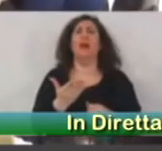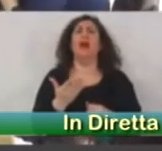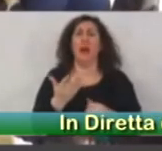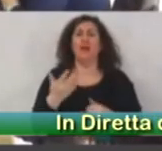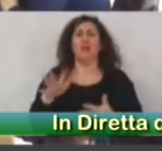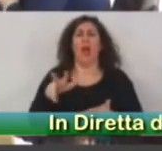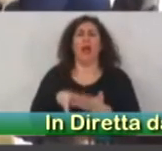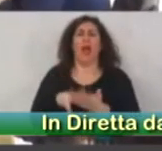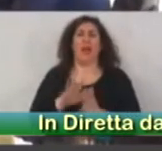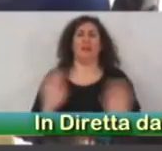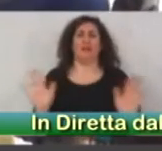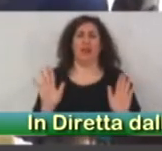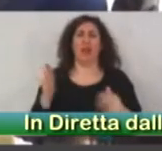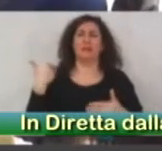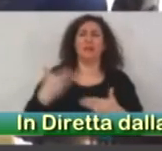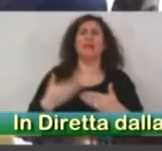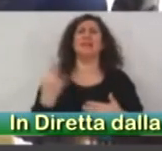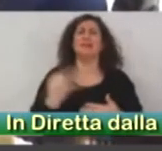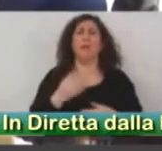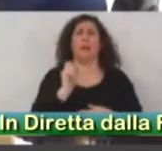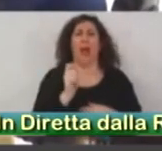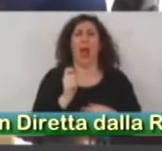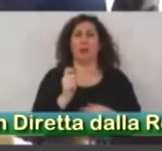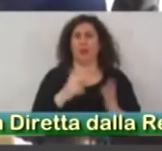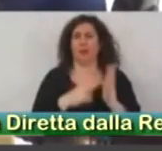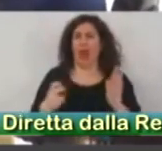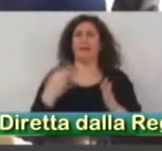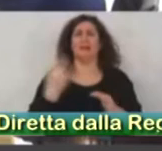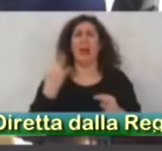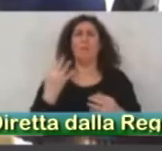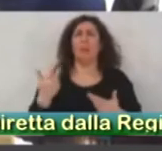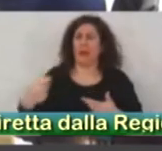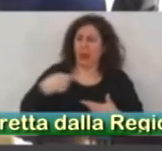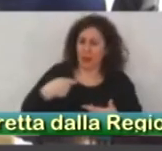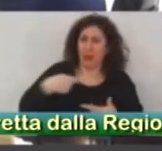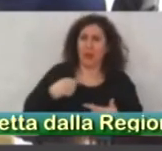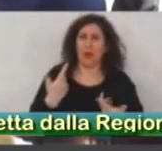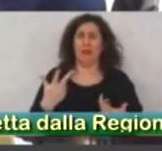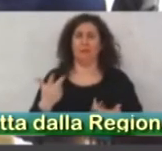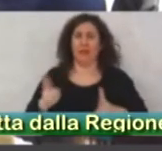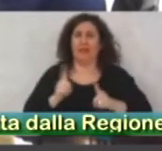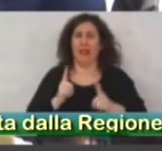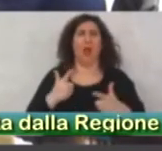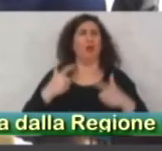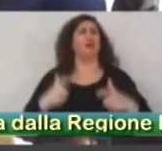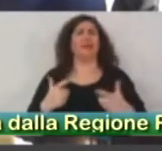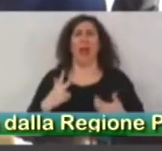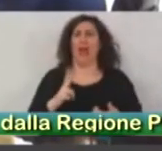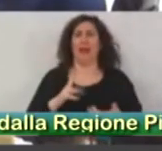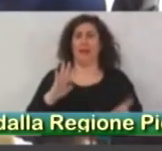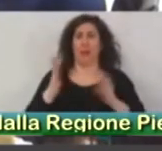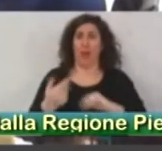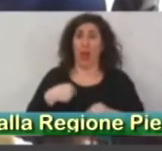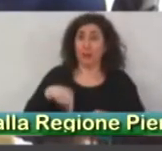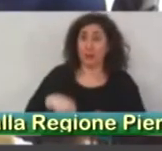era operativo, attivo, ha sempre pagato e contribuito alla ricchezza del paese in cui vive, della città in cui vive, e oggi noi